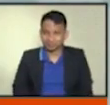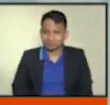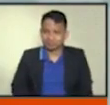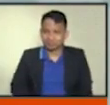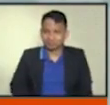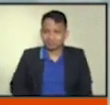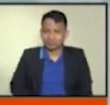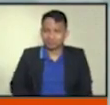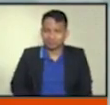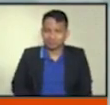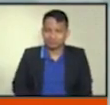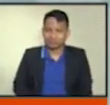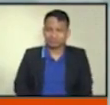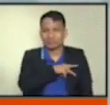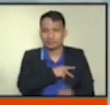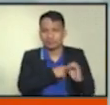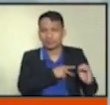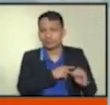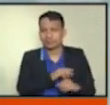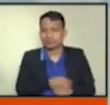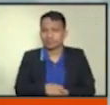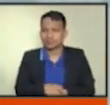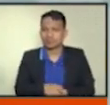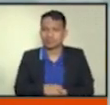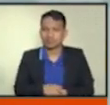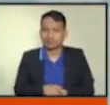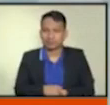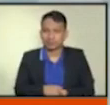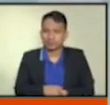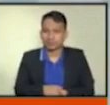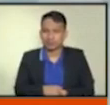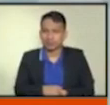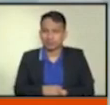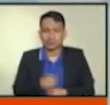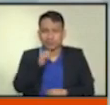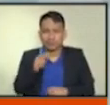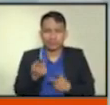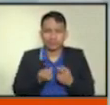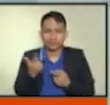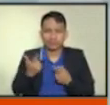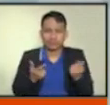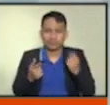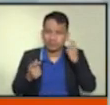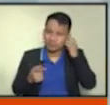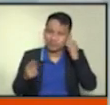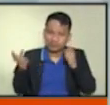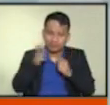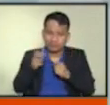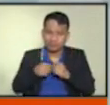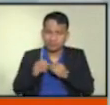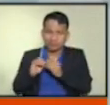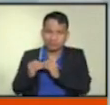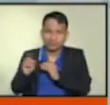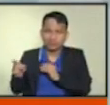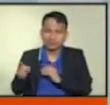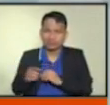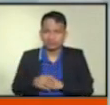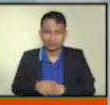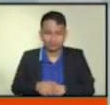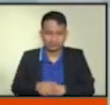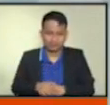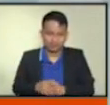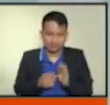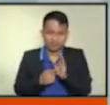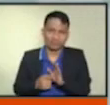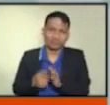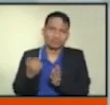tayong anti-wire tapping eh. Huwag mo na parinig. Oo sir. So bakit mo ayaw pang burahin? Parang gustong-gusto mong narinig yung misis mo nakipaglaplapan? Para kuhan sir,